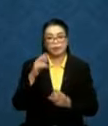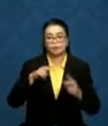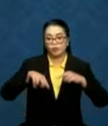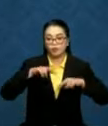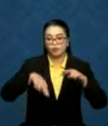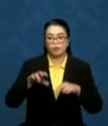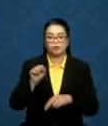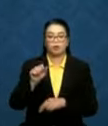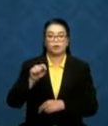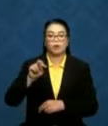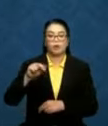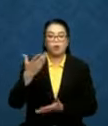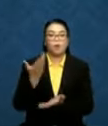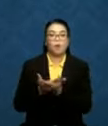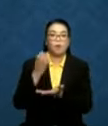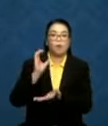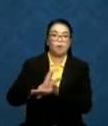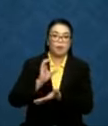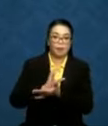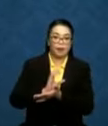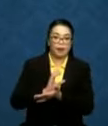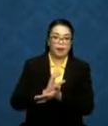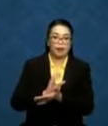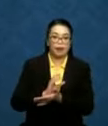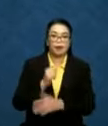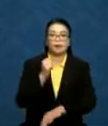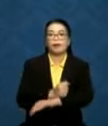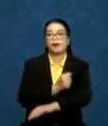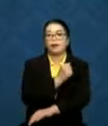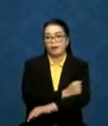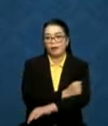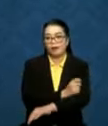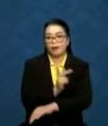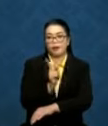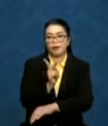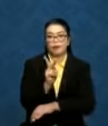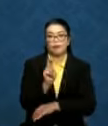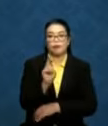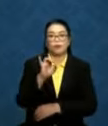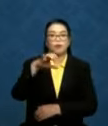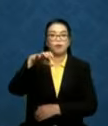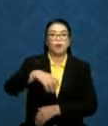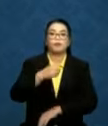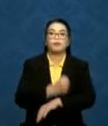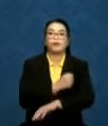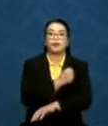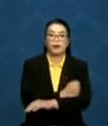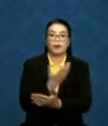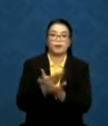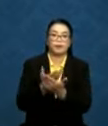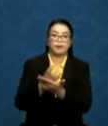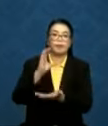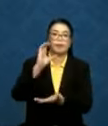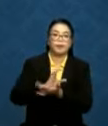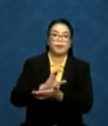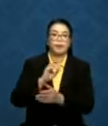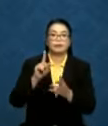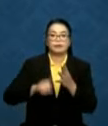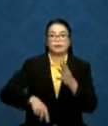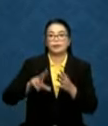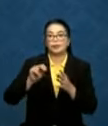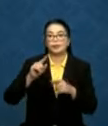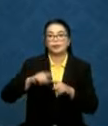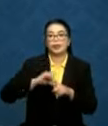บัญชีและรายงานการเงินกองทุนพัฒนาฝีมือแรงงานกรมพัฒนาฝีมือแรงงานครับสำหรับปีสิ้นสุดวันที่ 30